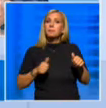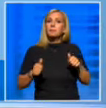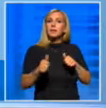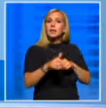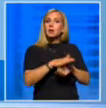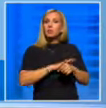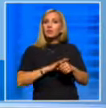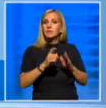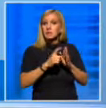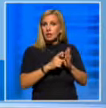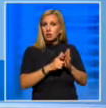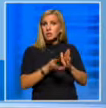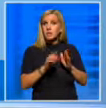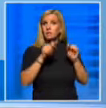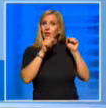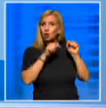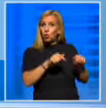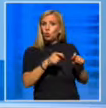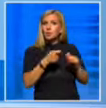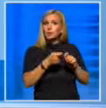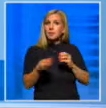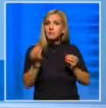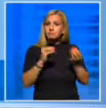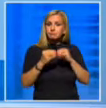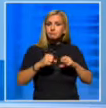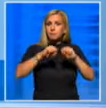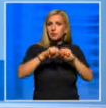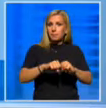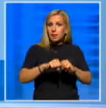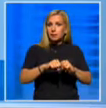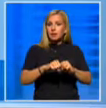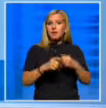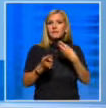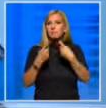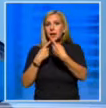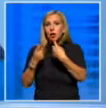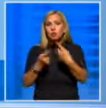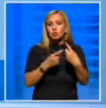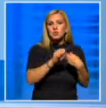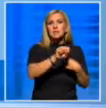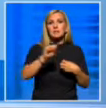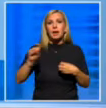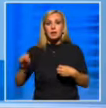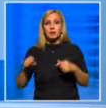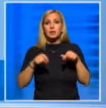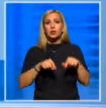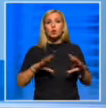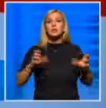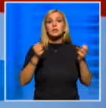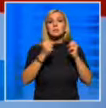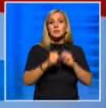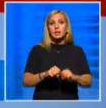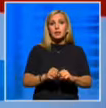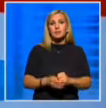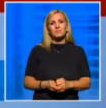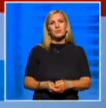задачи, след което той да състави кабинет в преговори с тези партии, който кабинет да бъде. Това вече